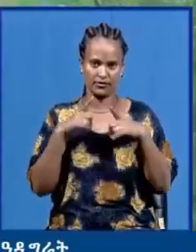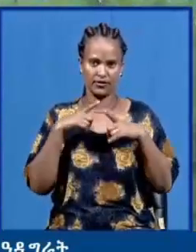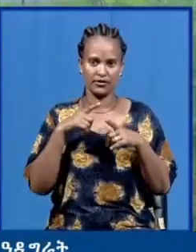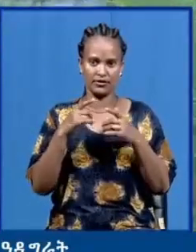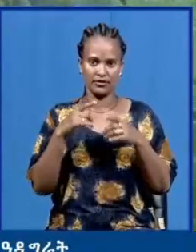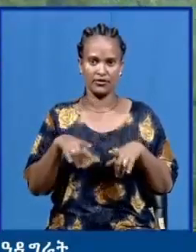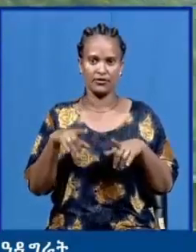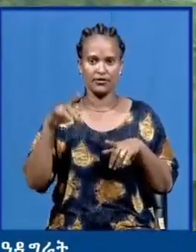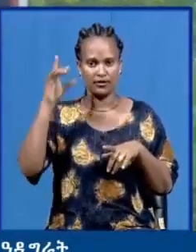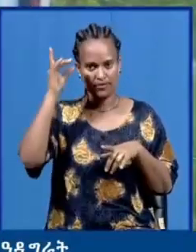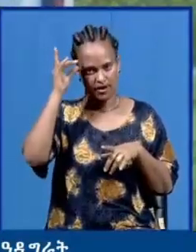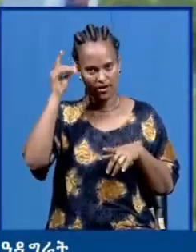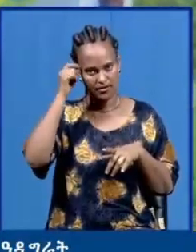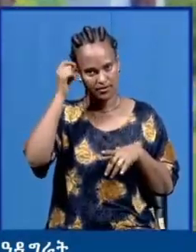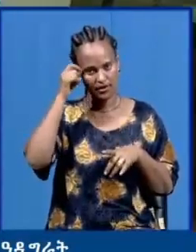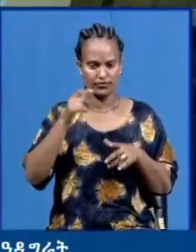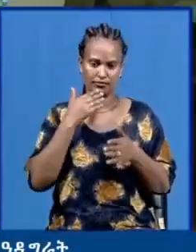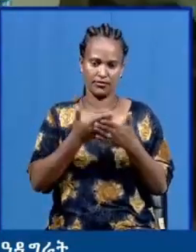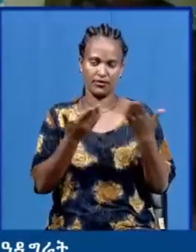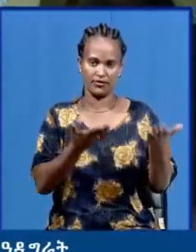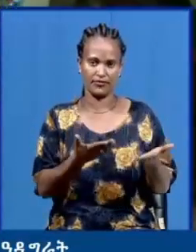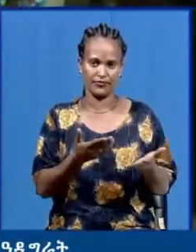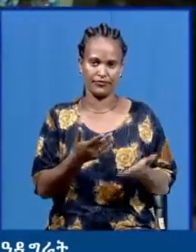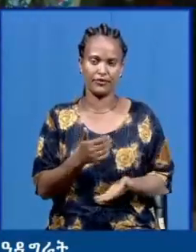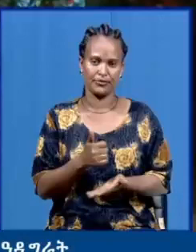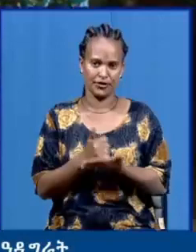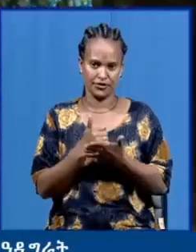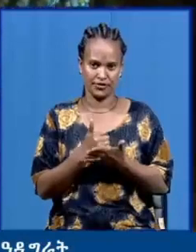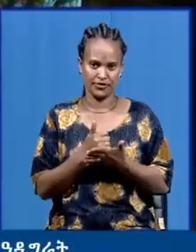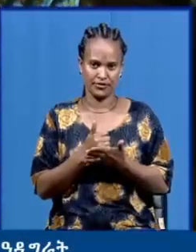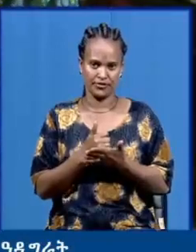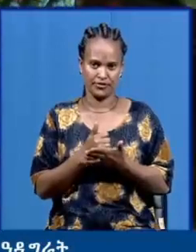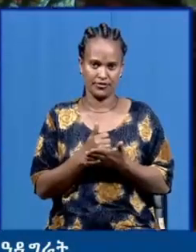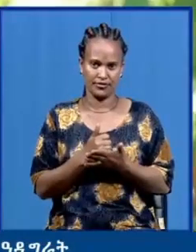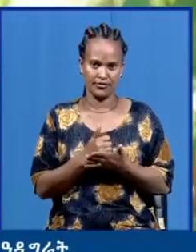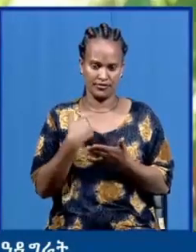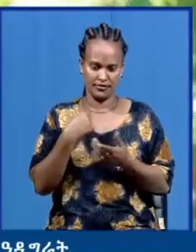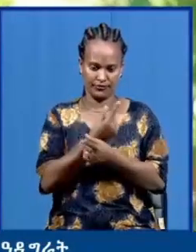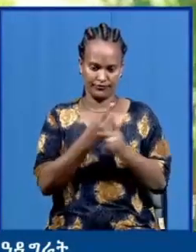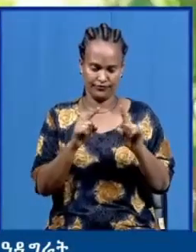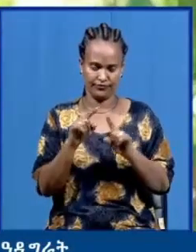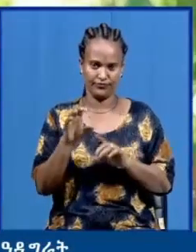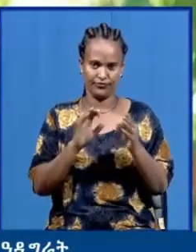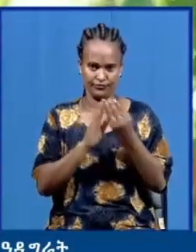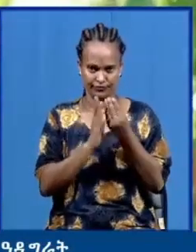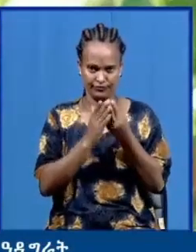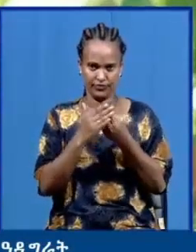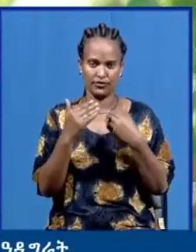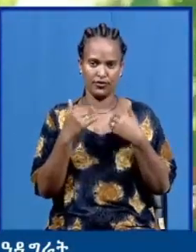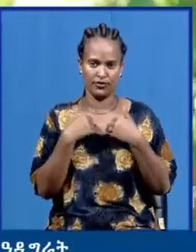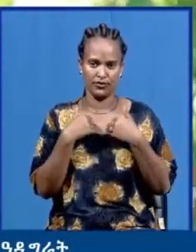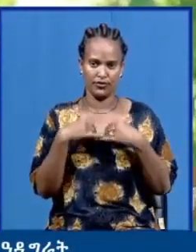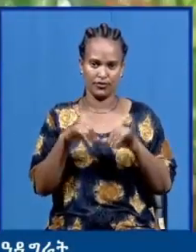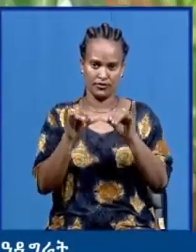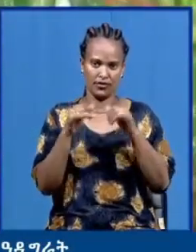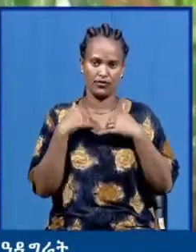ከተማ ዓዲግራት ዘለዉ ምስጋና ልዑል ምዃኑ ይዛረቡ። ደጀን ማይ ኣስትዩ ናብ ክነሓዩ ገይሩ ደጀን ህዝና ኣነ ብጣዕሚ በቲ ዘለዎ